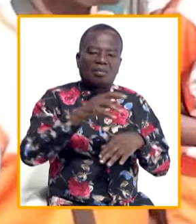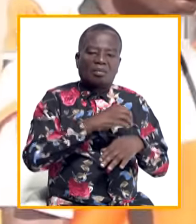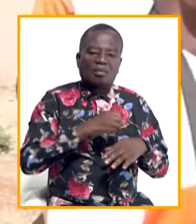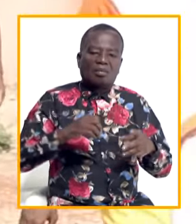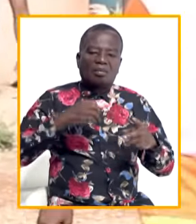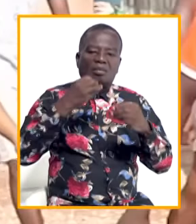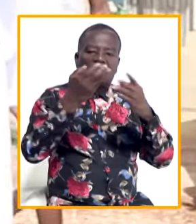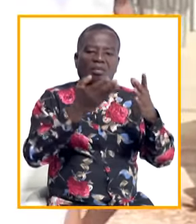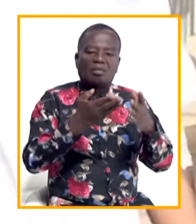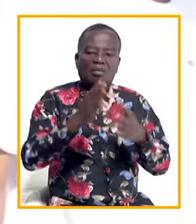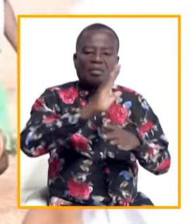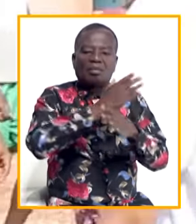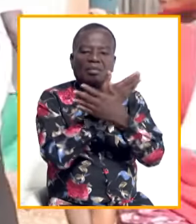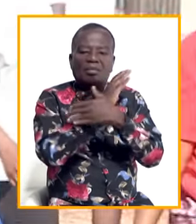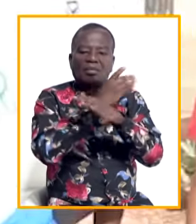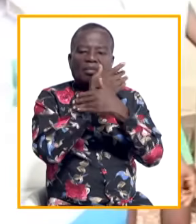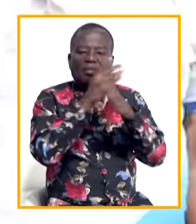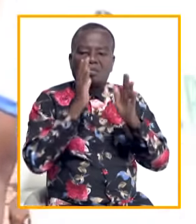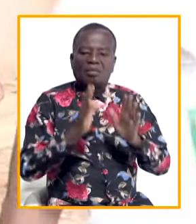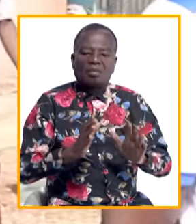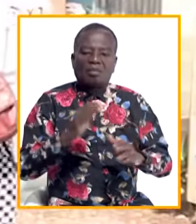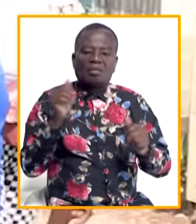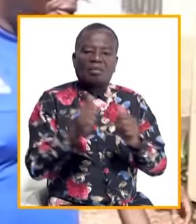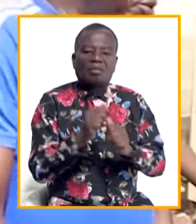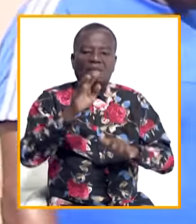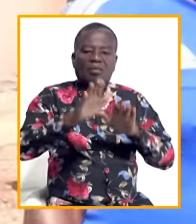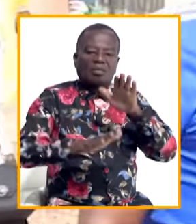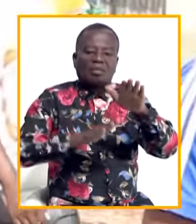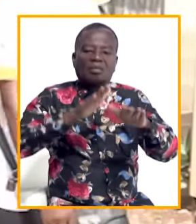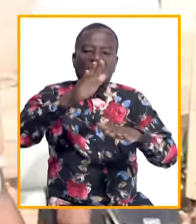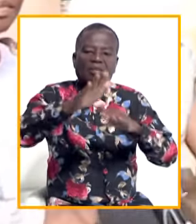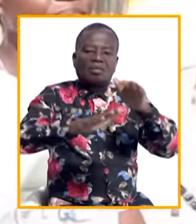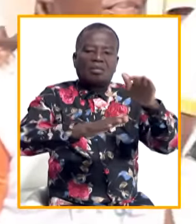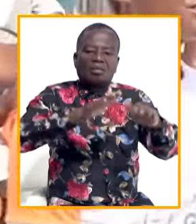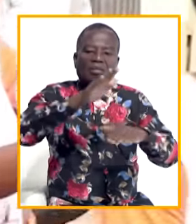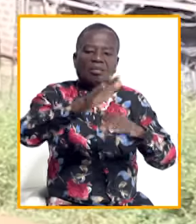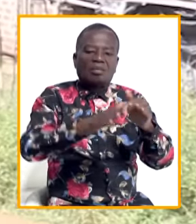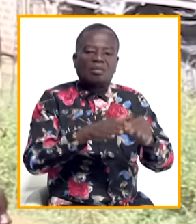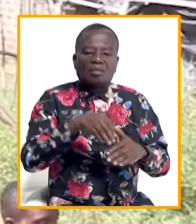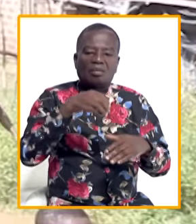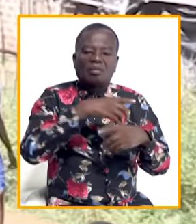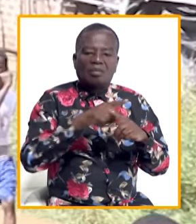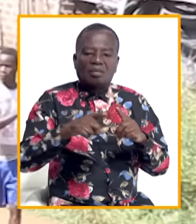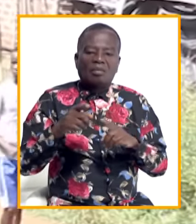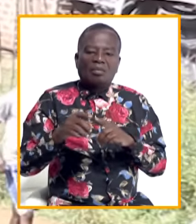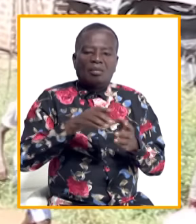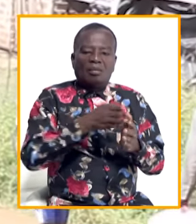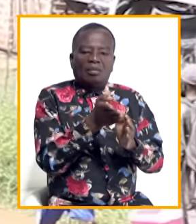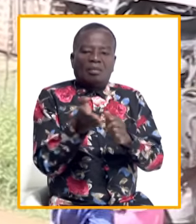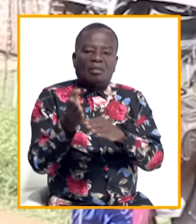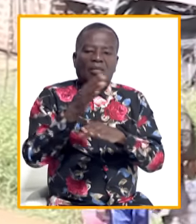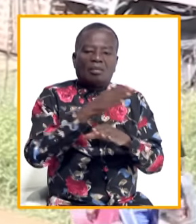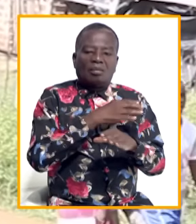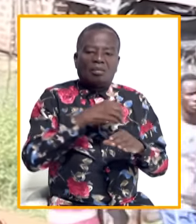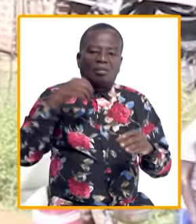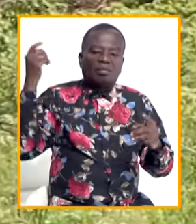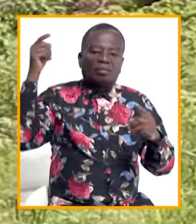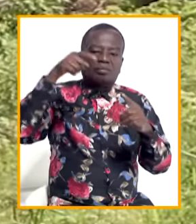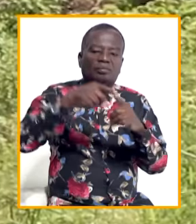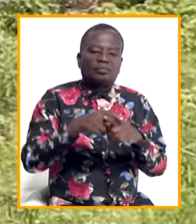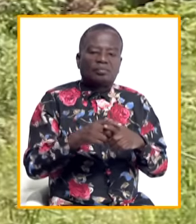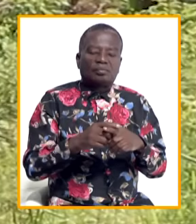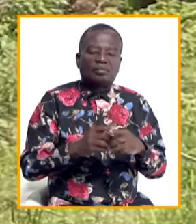montagnes ont arpenté à travers une marche sportive les artères de la commune, mais aussi les sentiers en pleine forêt jusqu'au-dessus